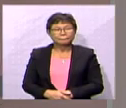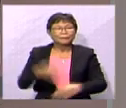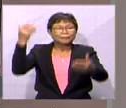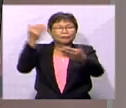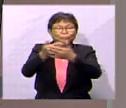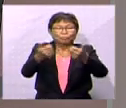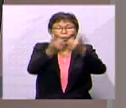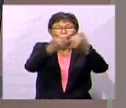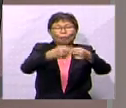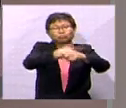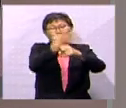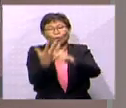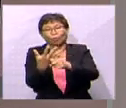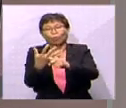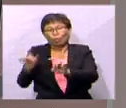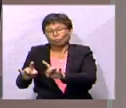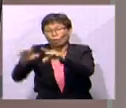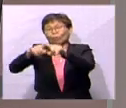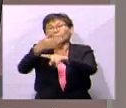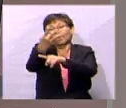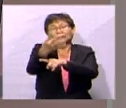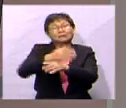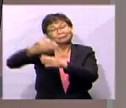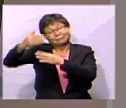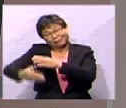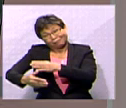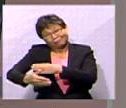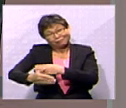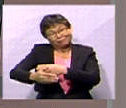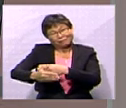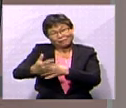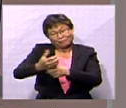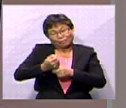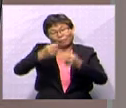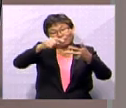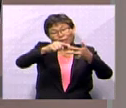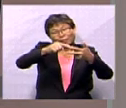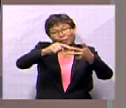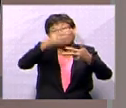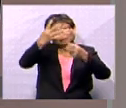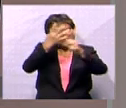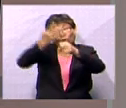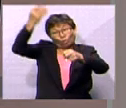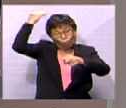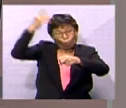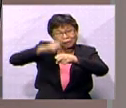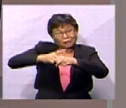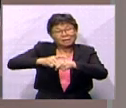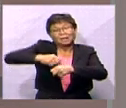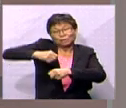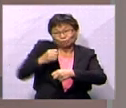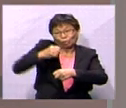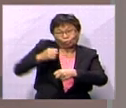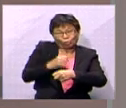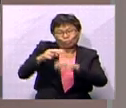Baik, menjelang temasya Commonwealth Gold Coast April depan, setelah sekadar peroleh pingat perak pada penampilan 4 tahun lalu di Glasgow, Scotland,